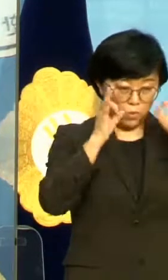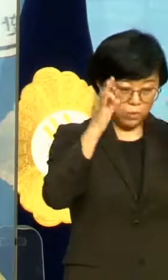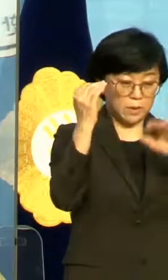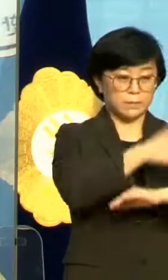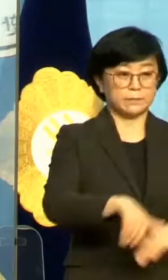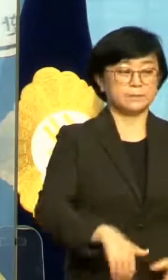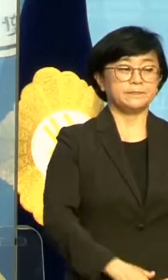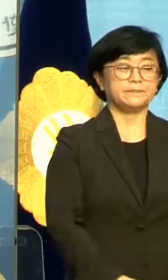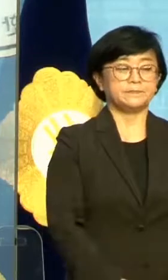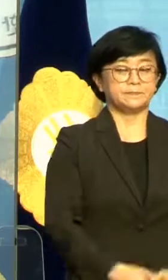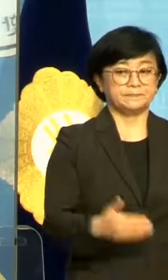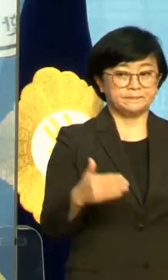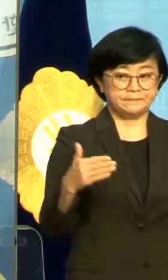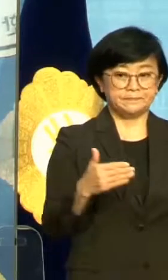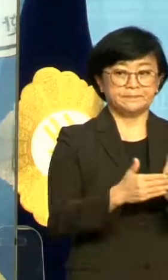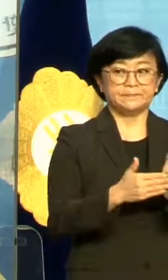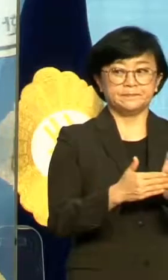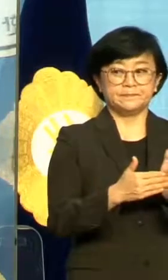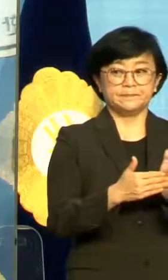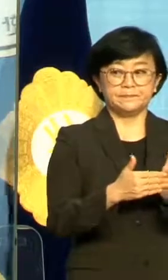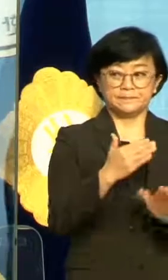것입니다 이상입니다